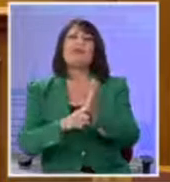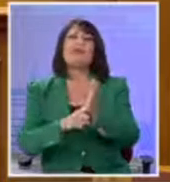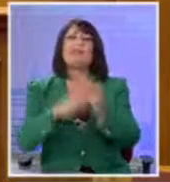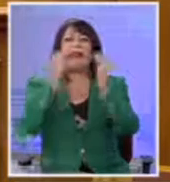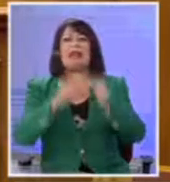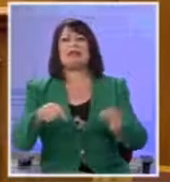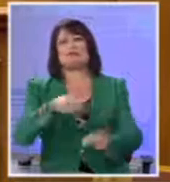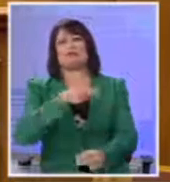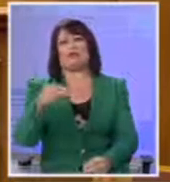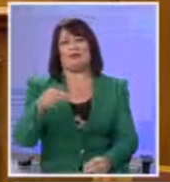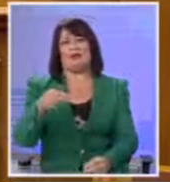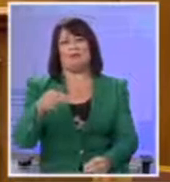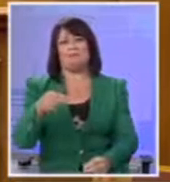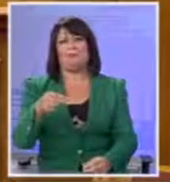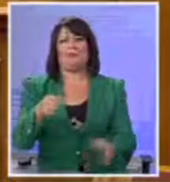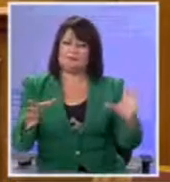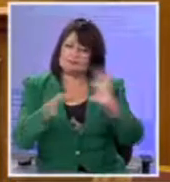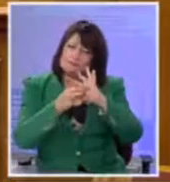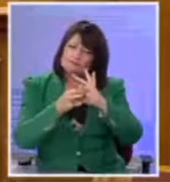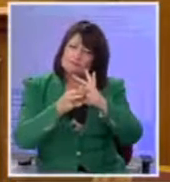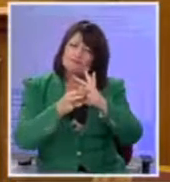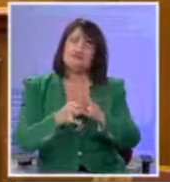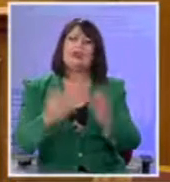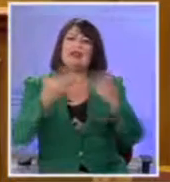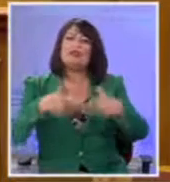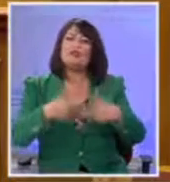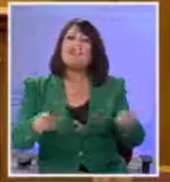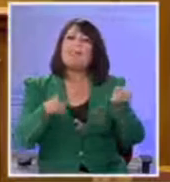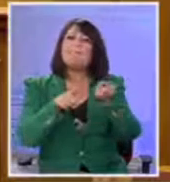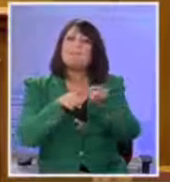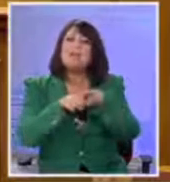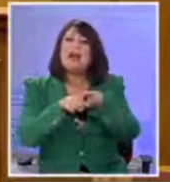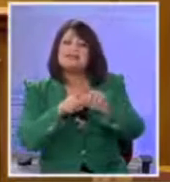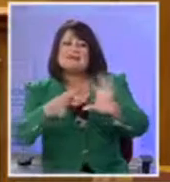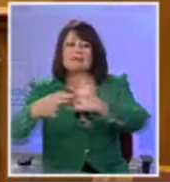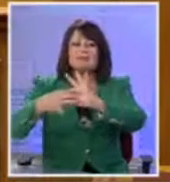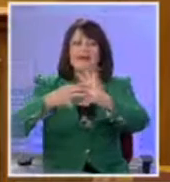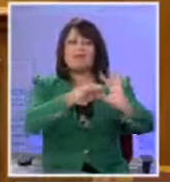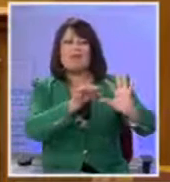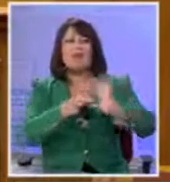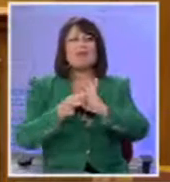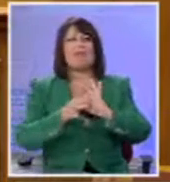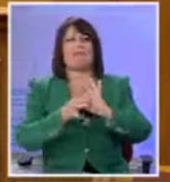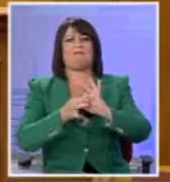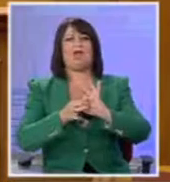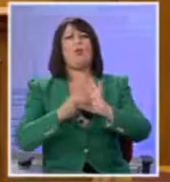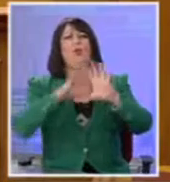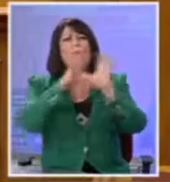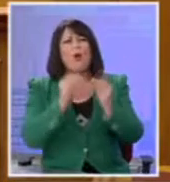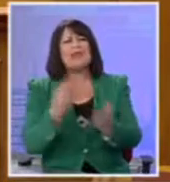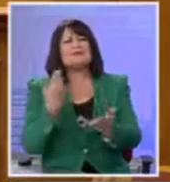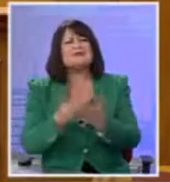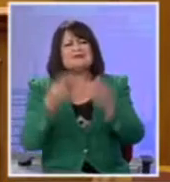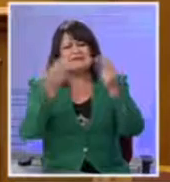λύσει το ζήτημα της διασύνδεσης, της συλλειτουργικότητας, της διαλειτουργικότητας όλων των βάσεων δεδομένων